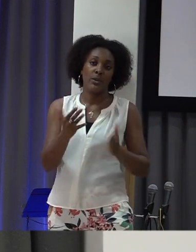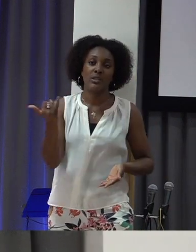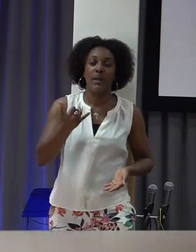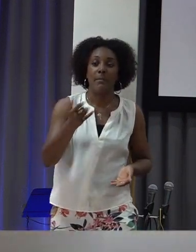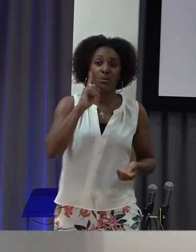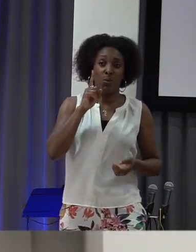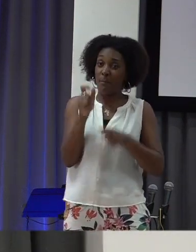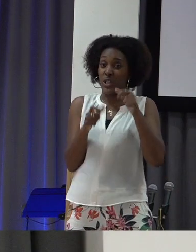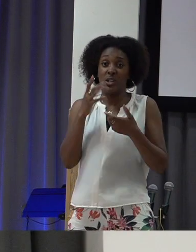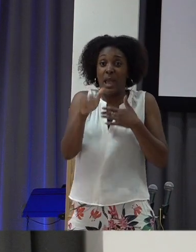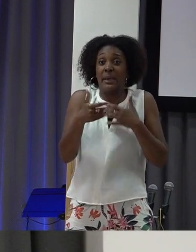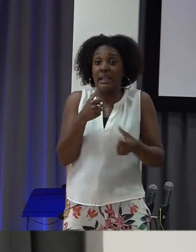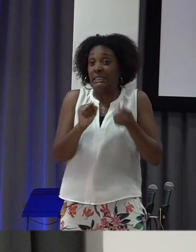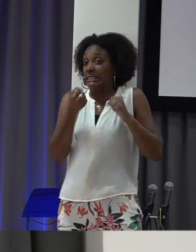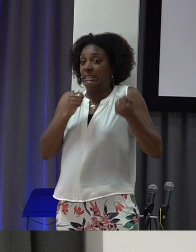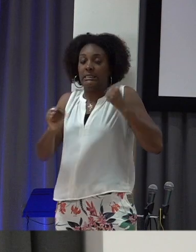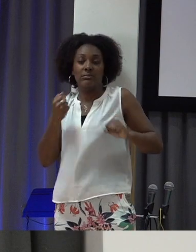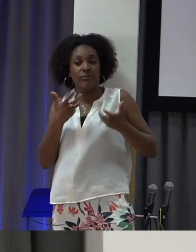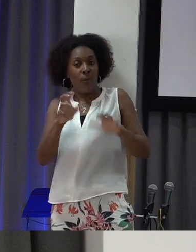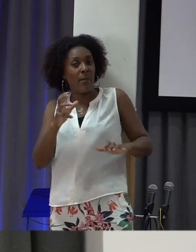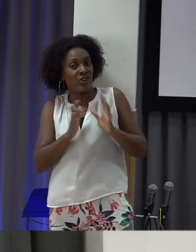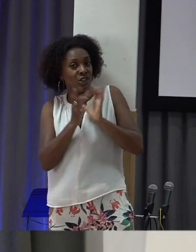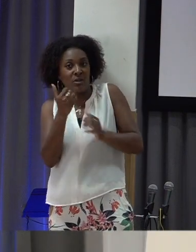m'est arrivé pendant 4 années d'affilée. Donc,